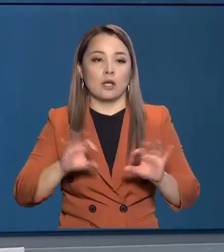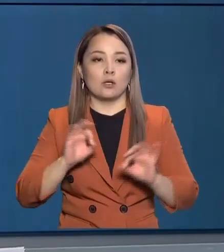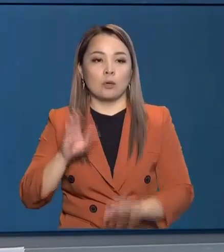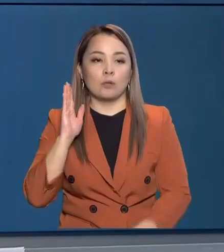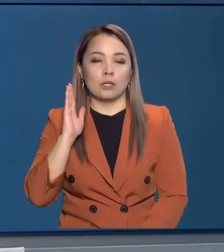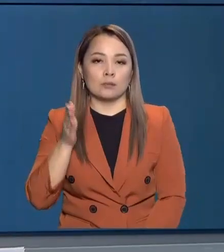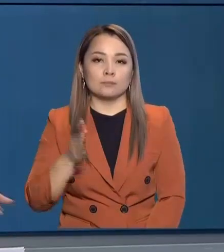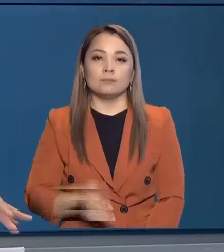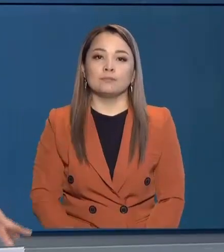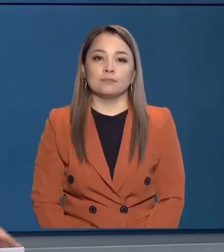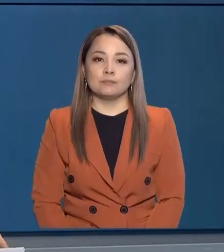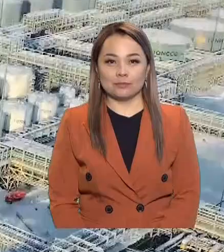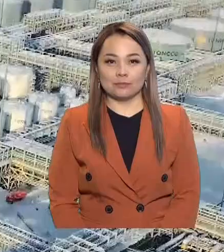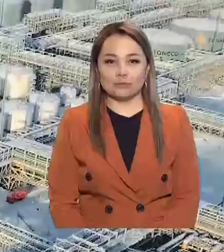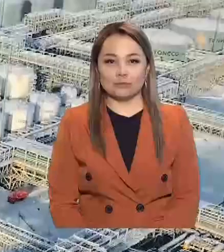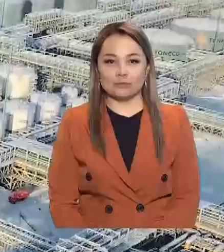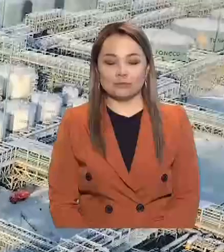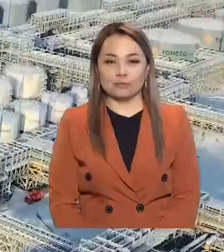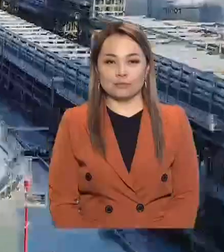Жамбылұлы жалғайды.